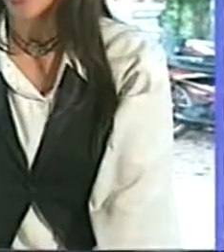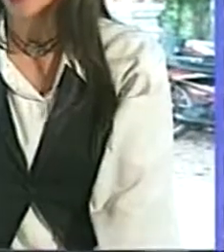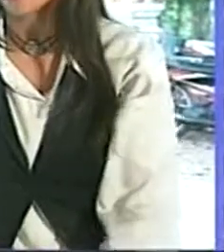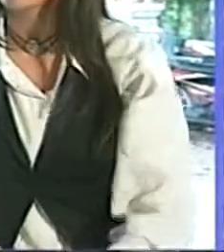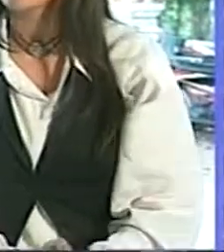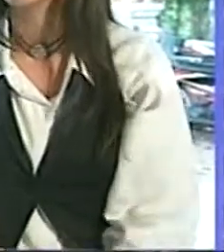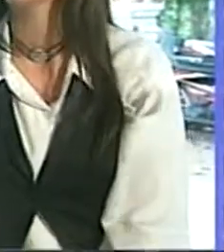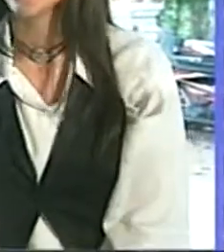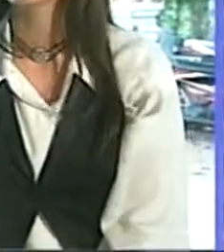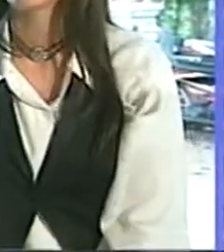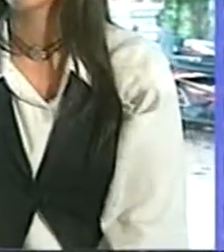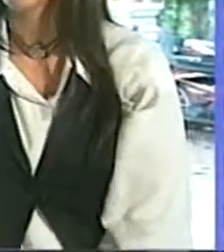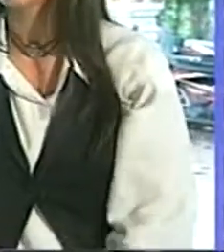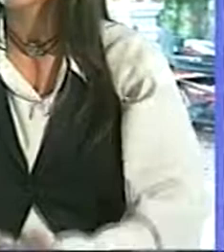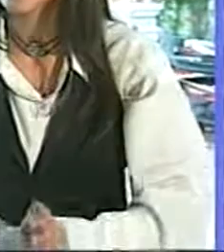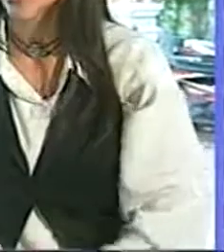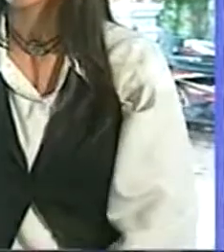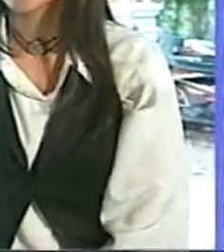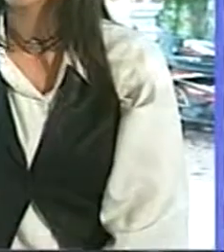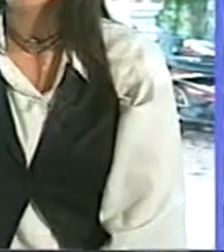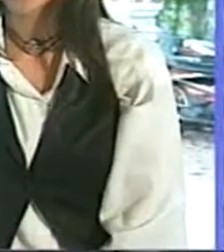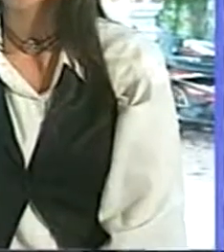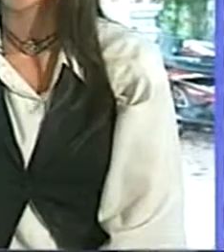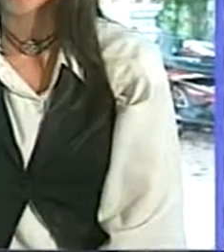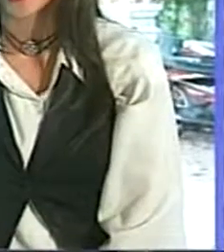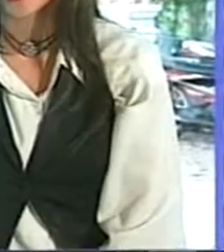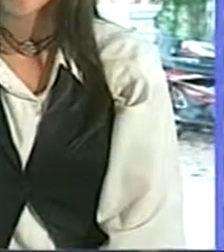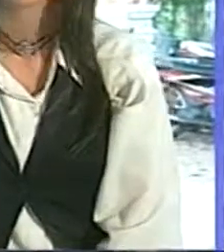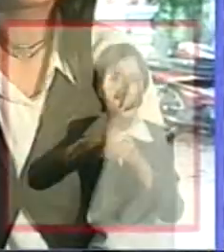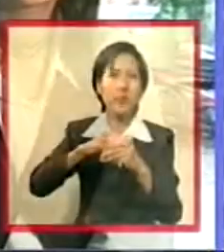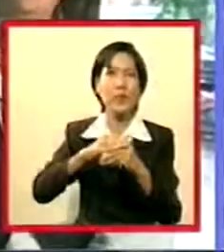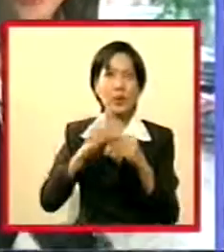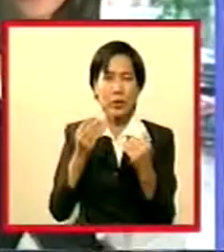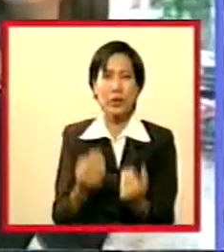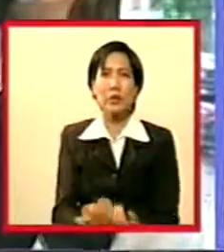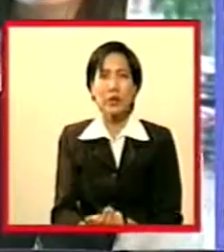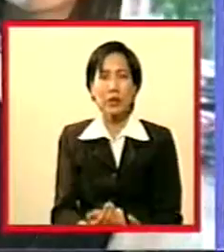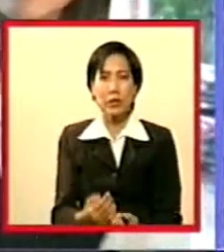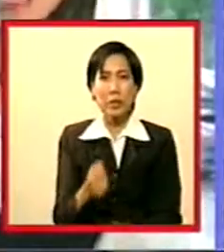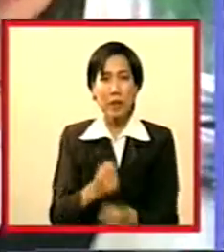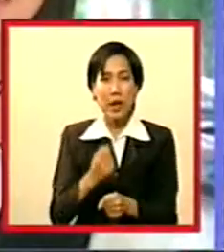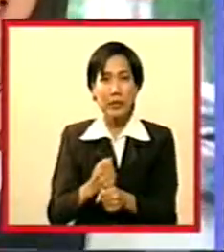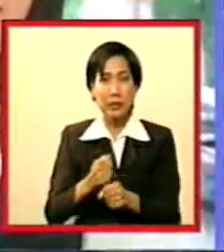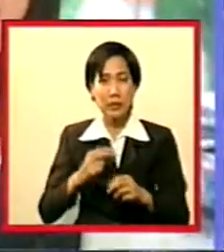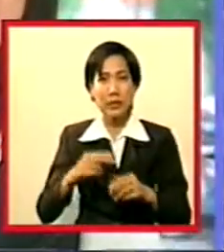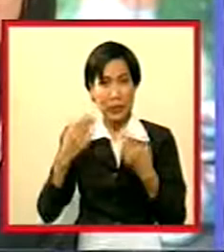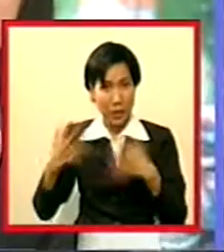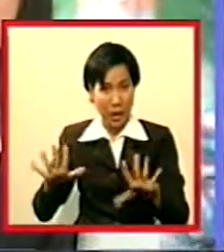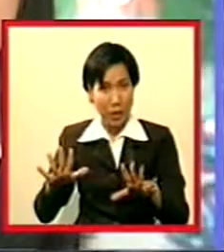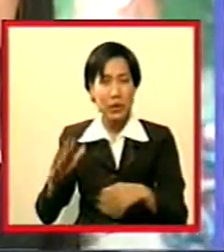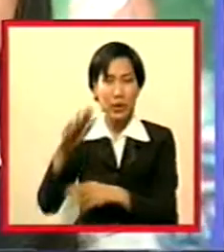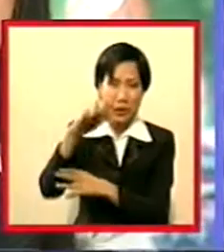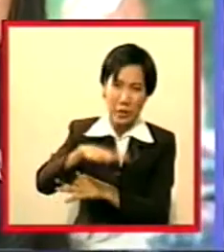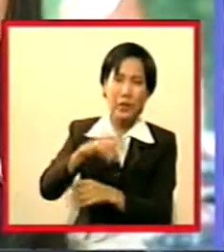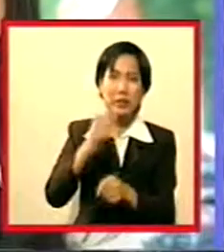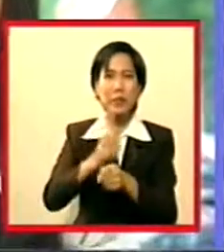คะเพื่อเป็นแนวทางสำหรับผู้ที่กำลังเล็งหาอาชีพเสริมในขณะนี้ค่ะท่านผู้ชมคะหลังจากทำงานประจำเลิกมาแล้วนะคะม